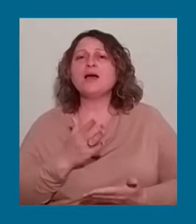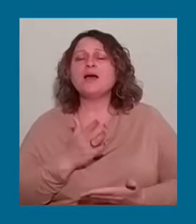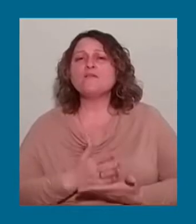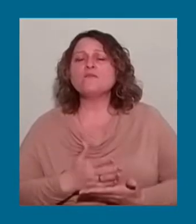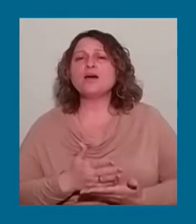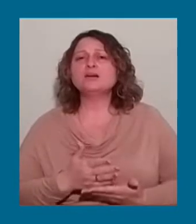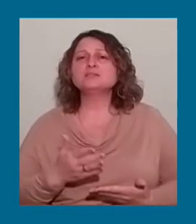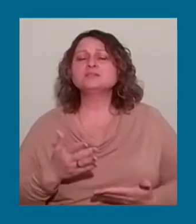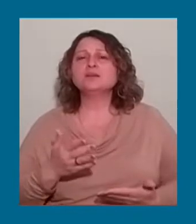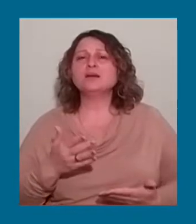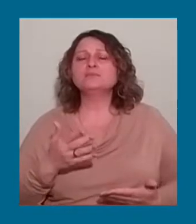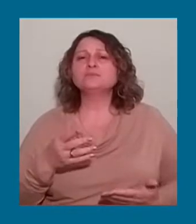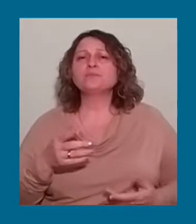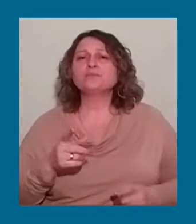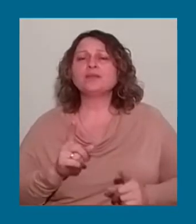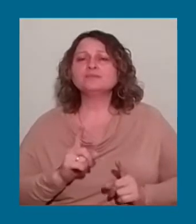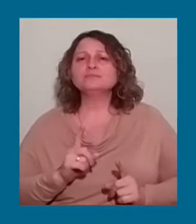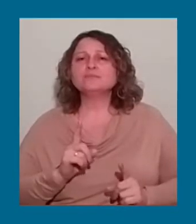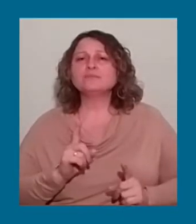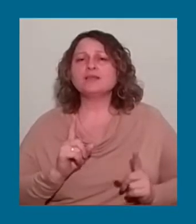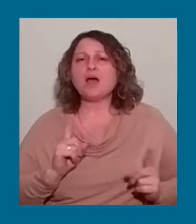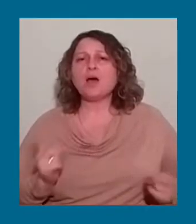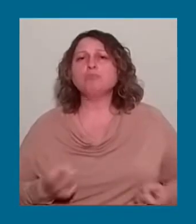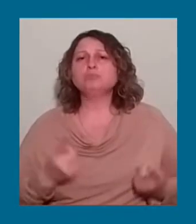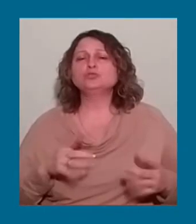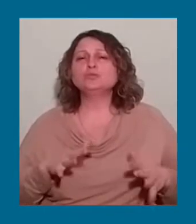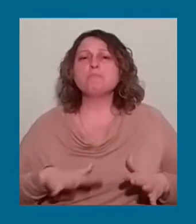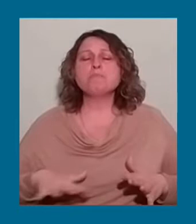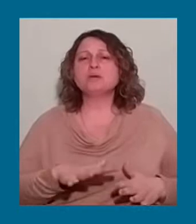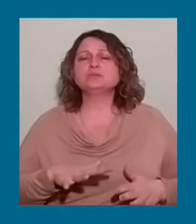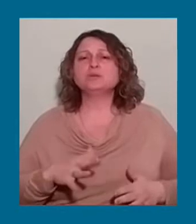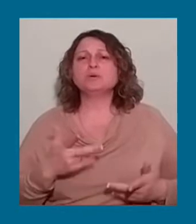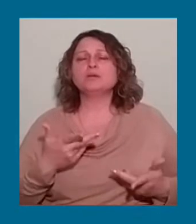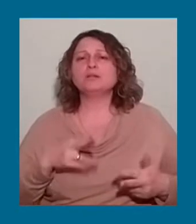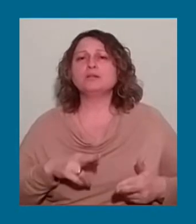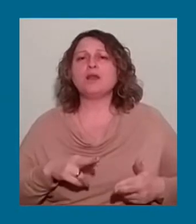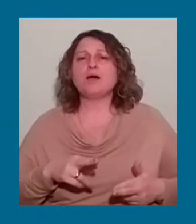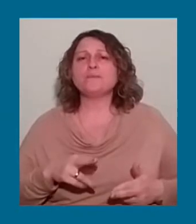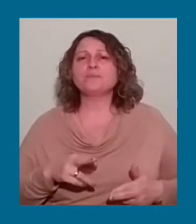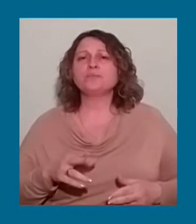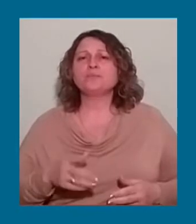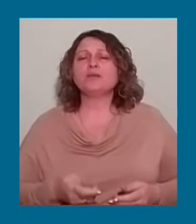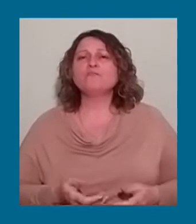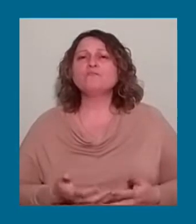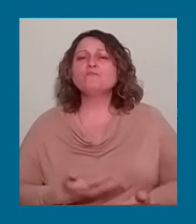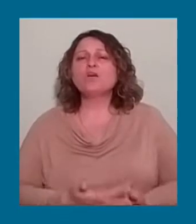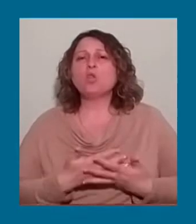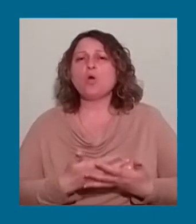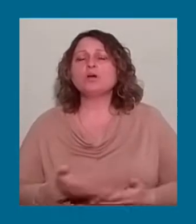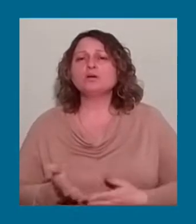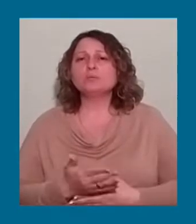здійснення вилову рибалок промисловиків. На території режиму СТРХ даний користувач